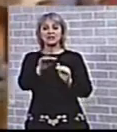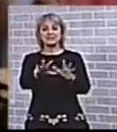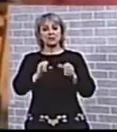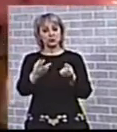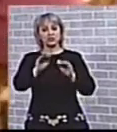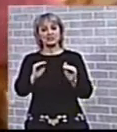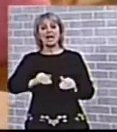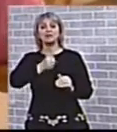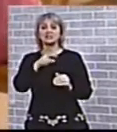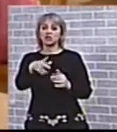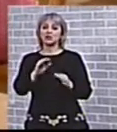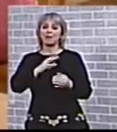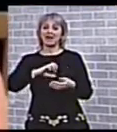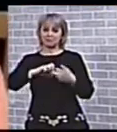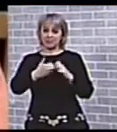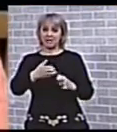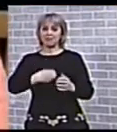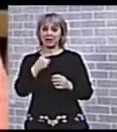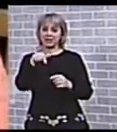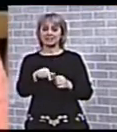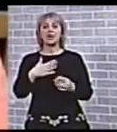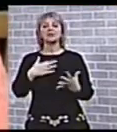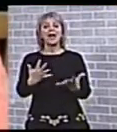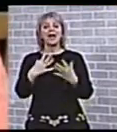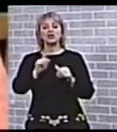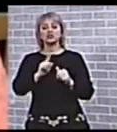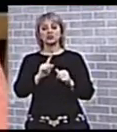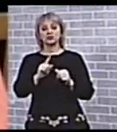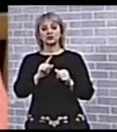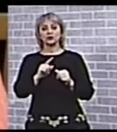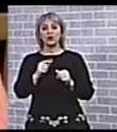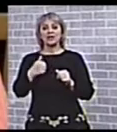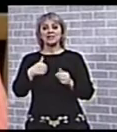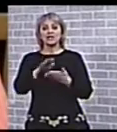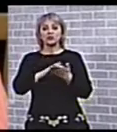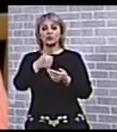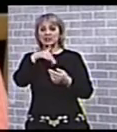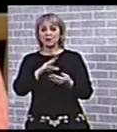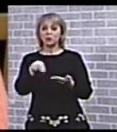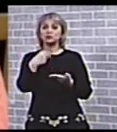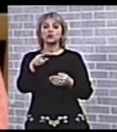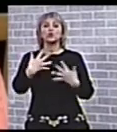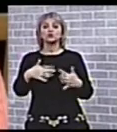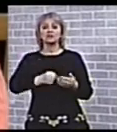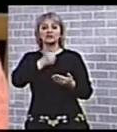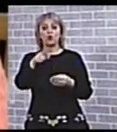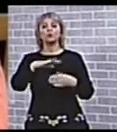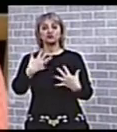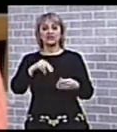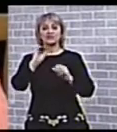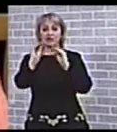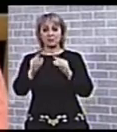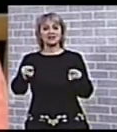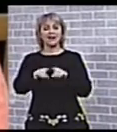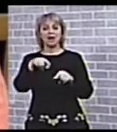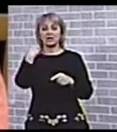с детьми постарше боятся проблем. Мне кажется, что я ему ничего не смогу дать, он уже взрослый, он уже сформировался как